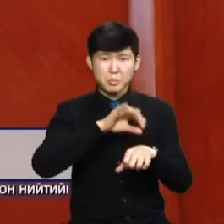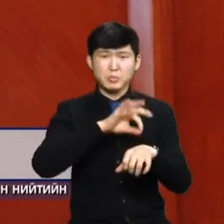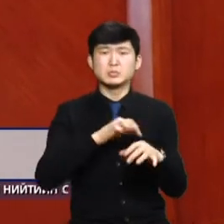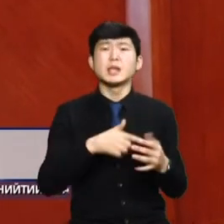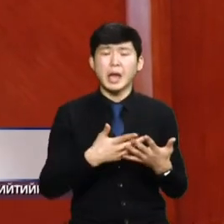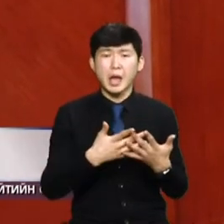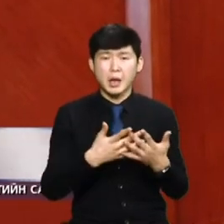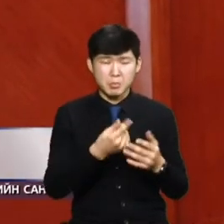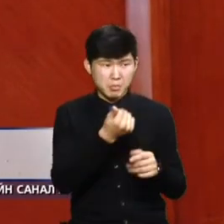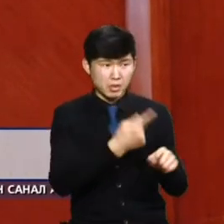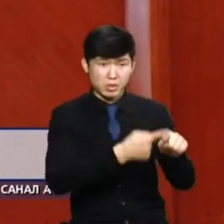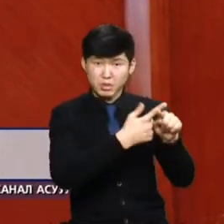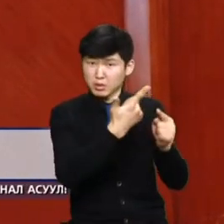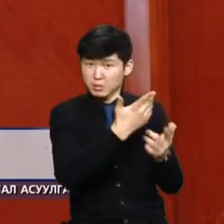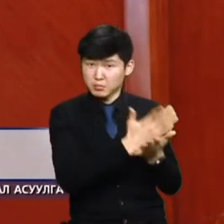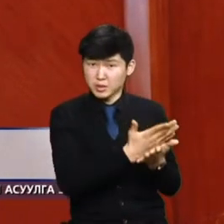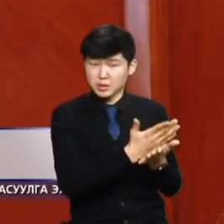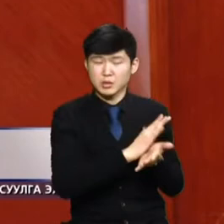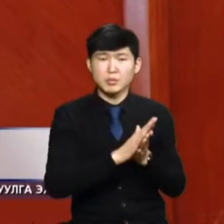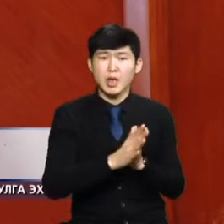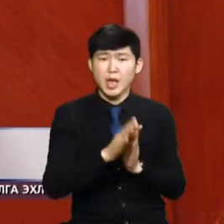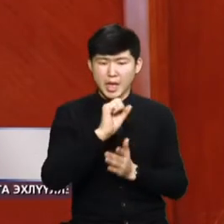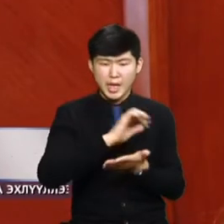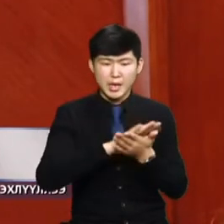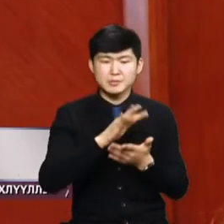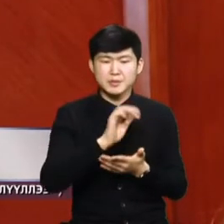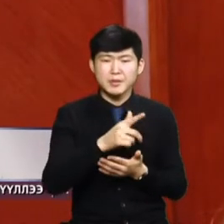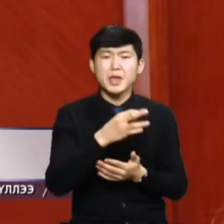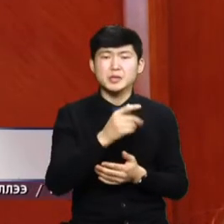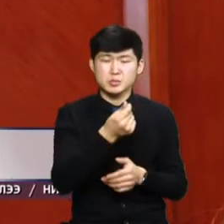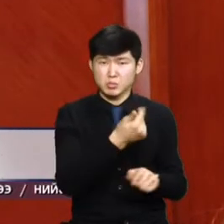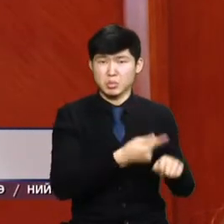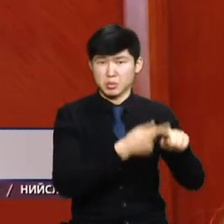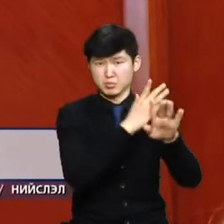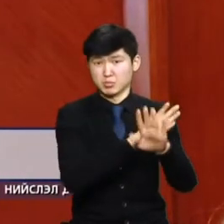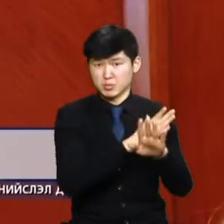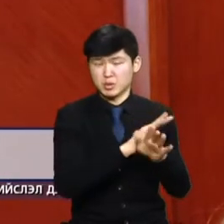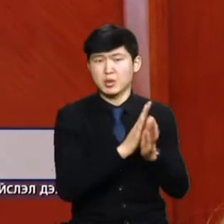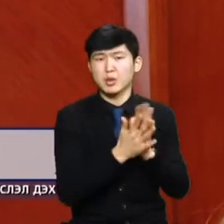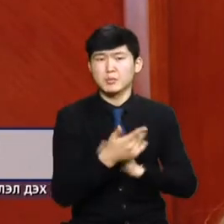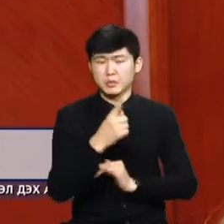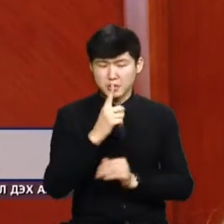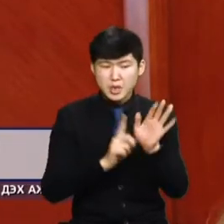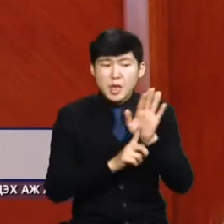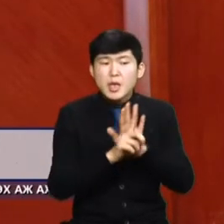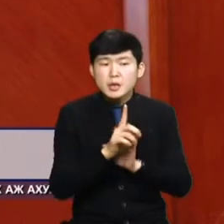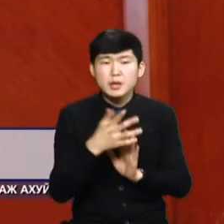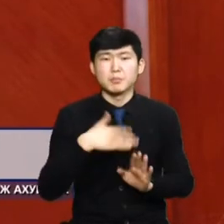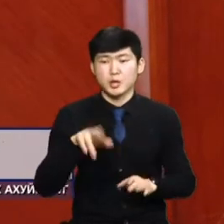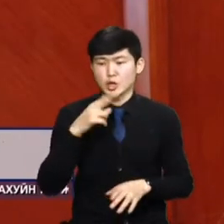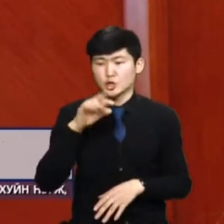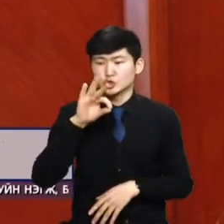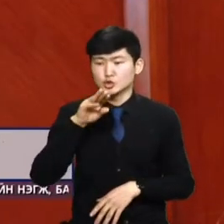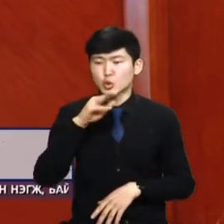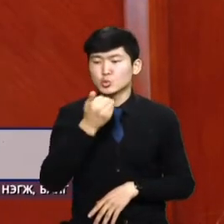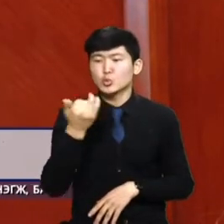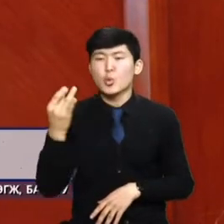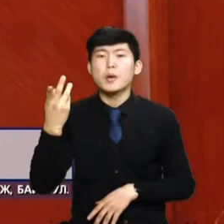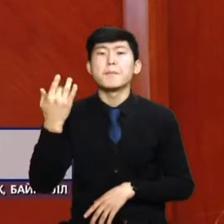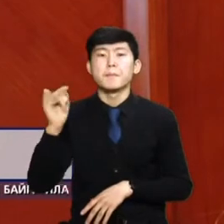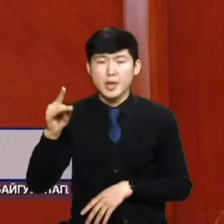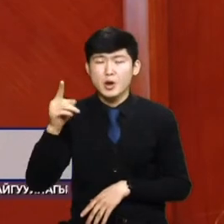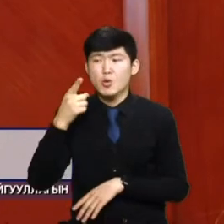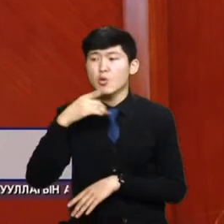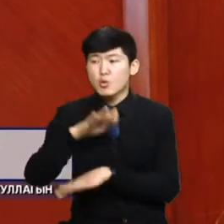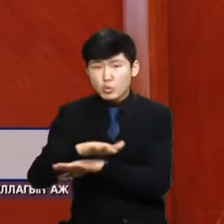бүтээгдэхүүн маш их өссөн. Үүний улмаас бол ариун цэвэрлэлийн үн өссөн. Тийм учраас бид нар бол ядаж одоо эхний ээлжинтэй дотор байрны хүүхдүүд